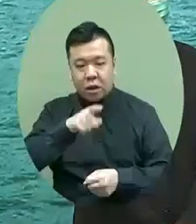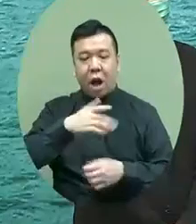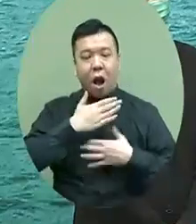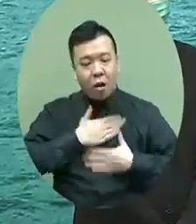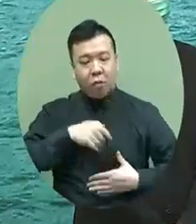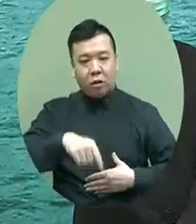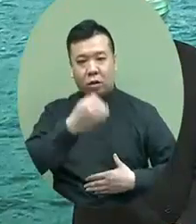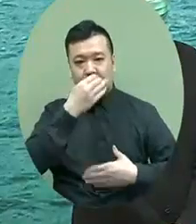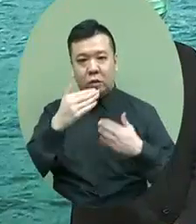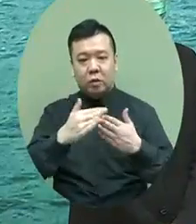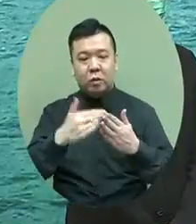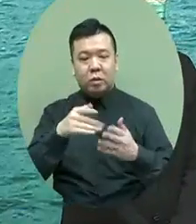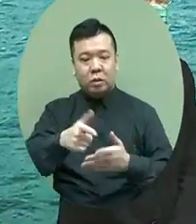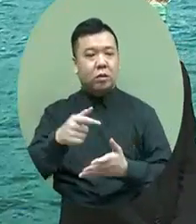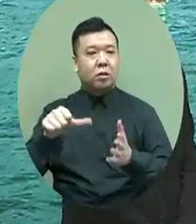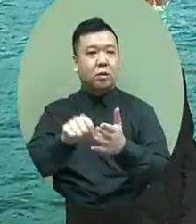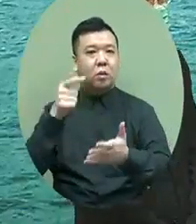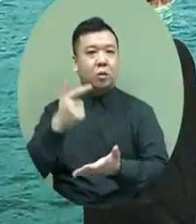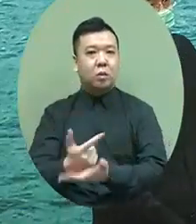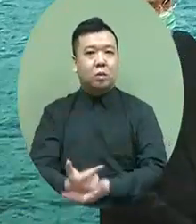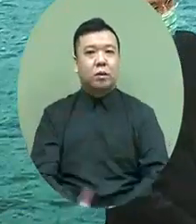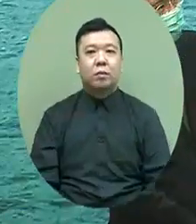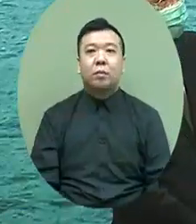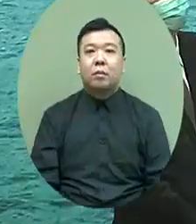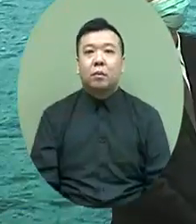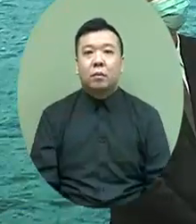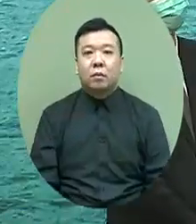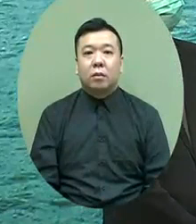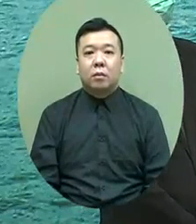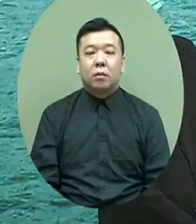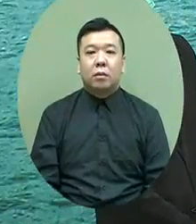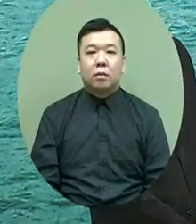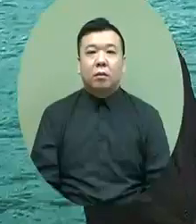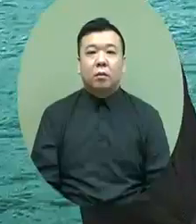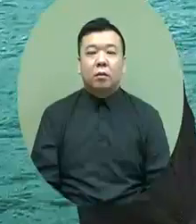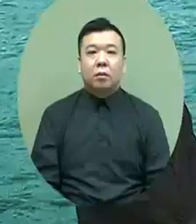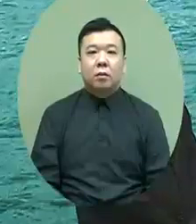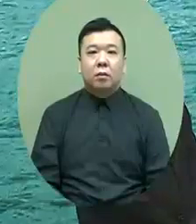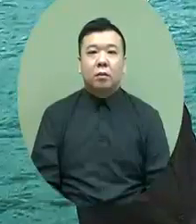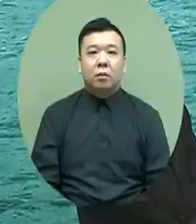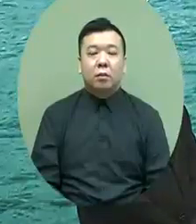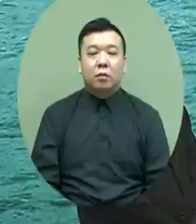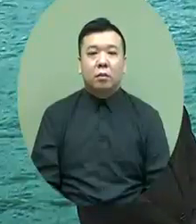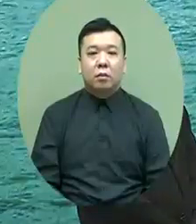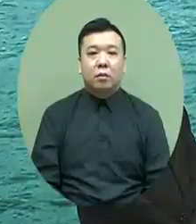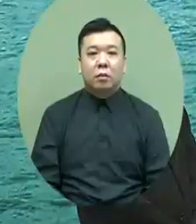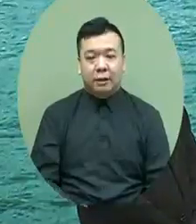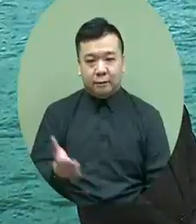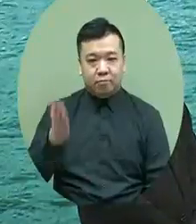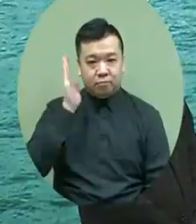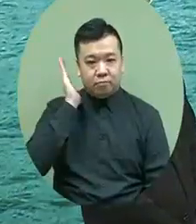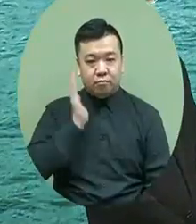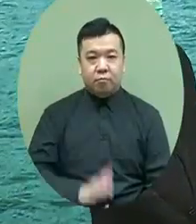覺得係可以係安心喺香港居住，呢個係最重要的。 嗯，好，翻嚟呢邊前邊呢位男